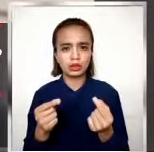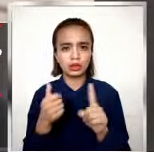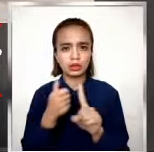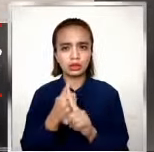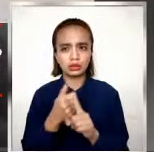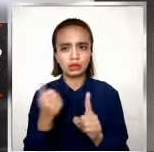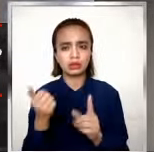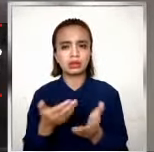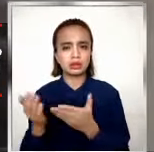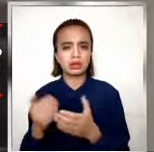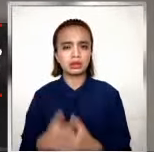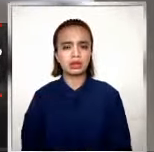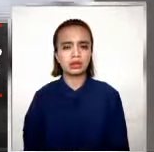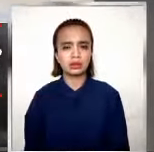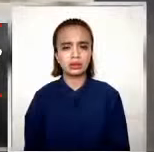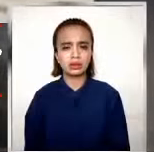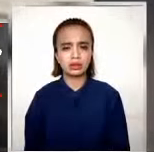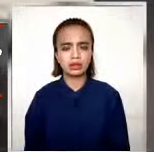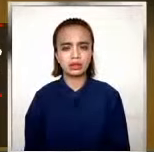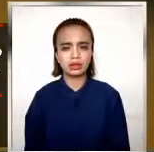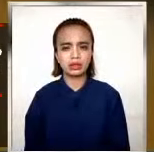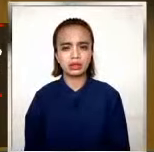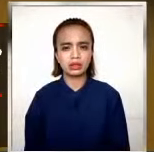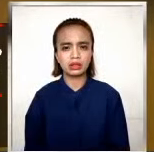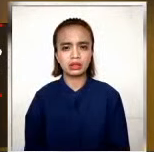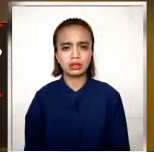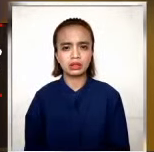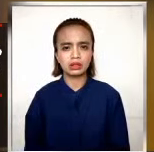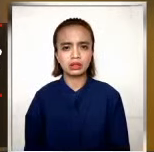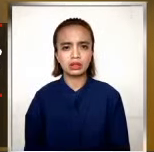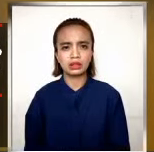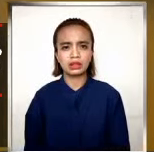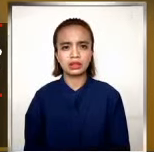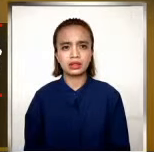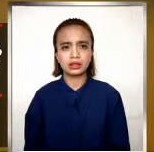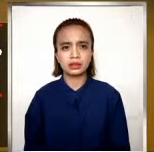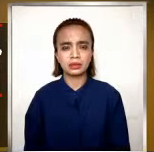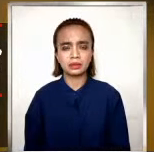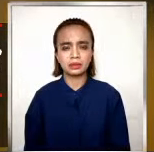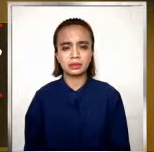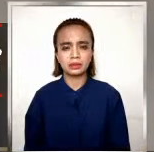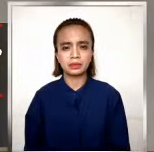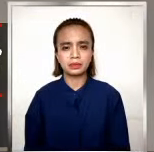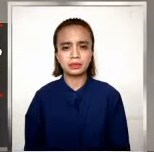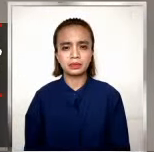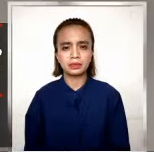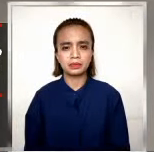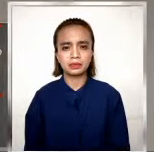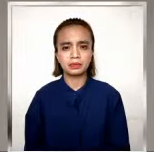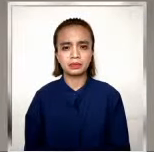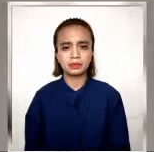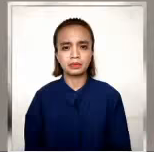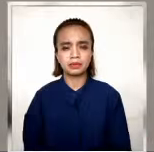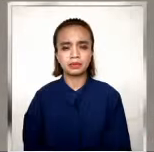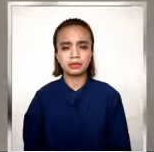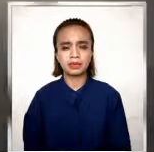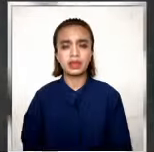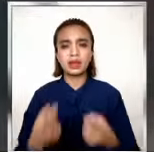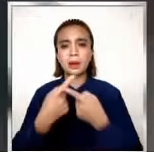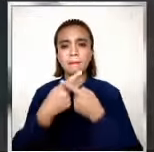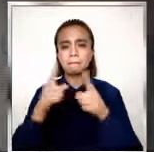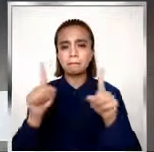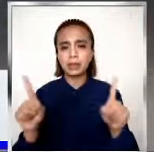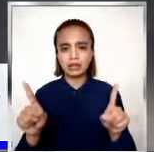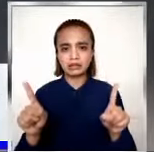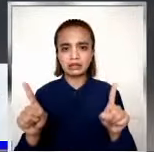Kay, simpre, si mapil me sa kuhan ba? Sa pagpusin na itong ilang sinigya. Pero tila hindi pa raw na